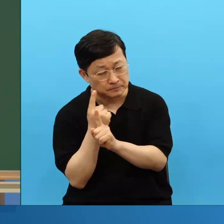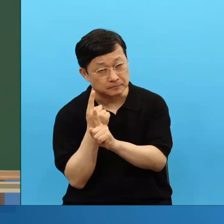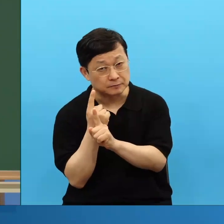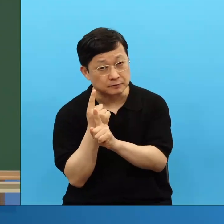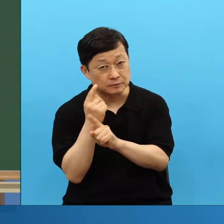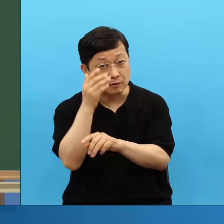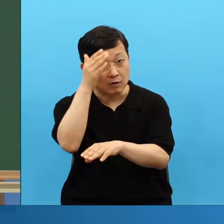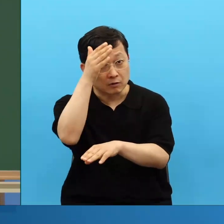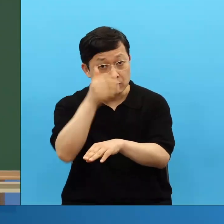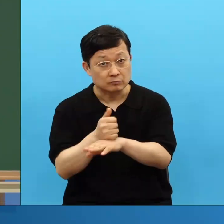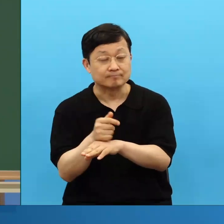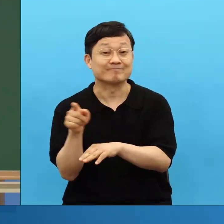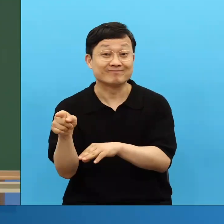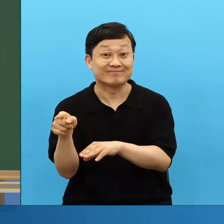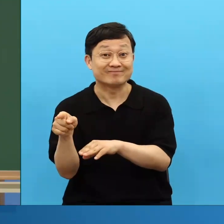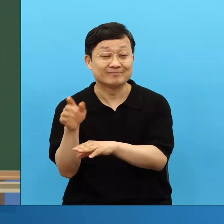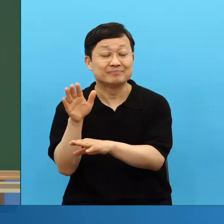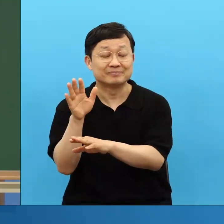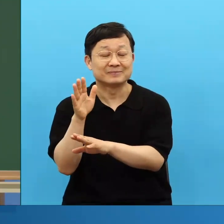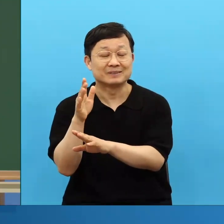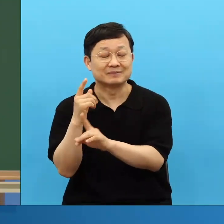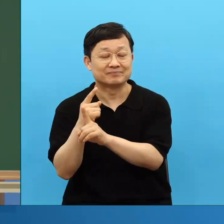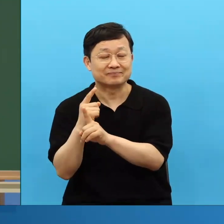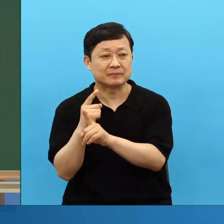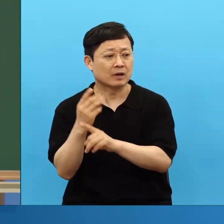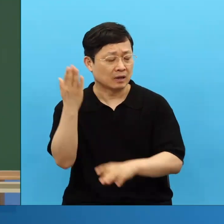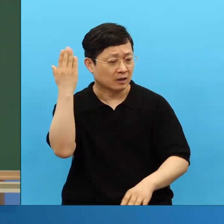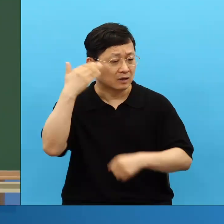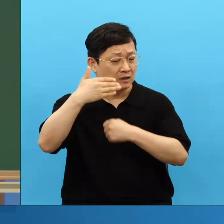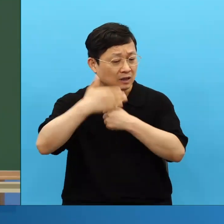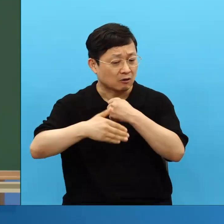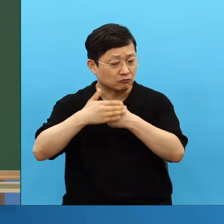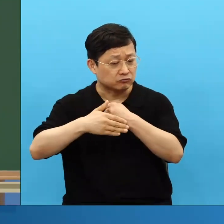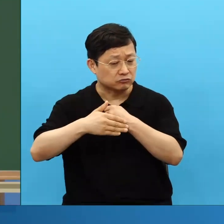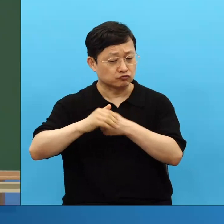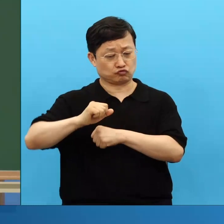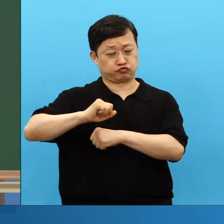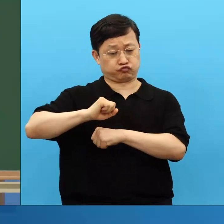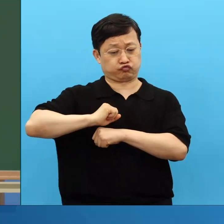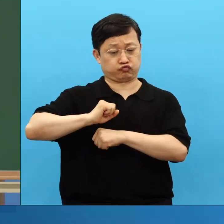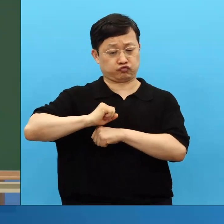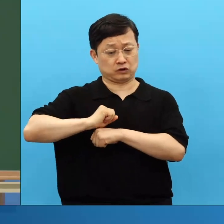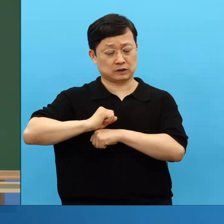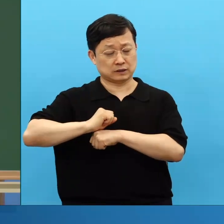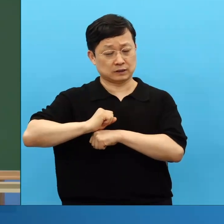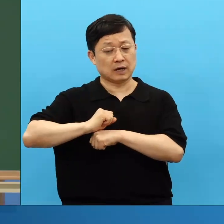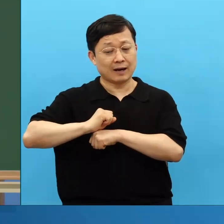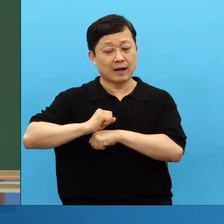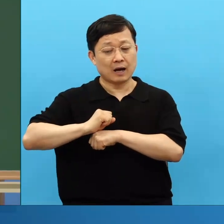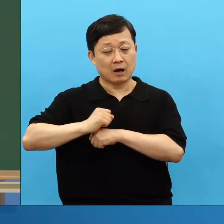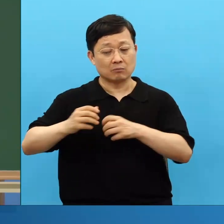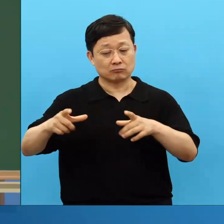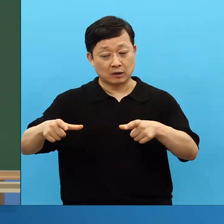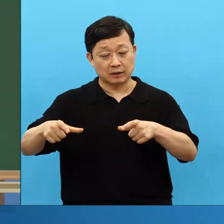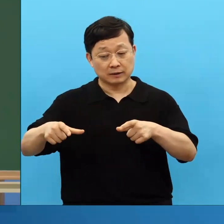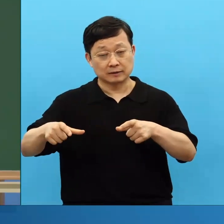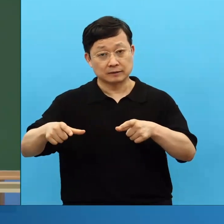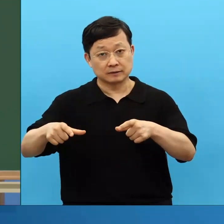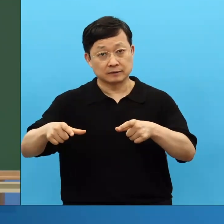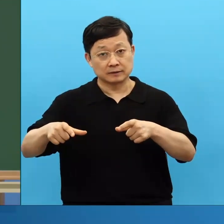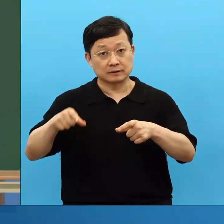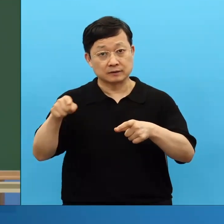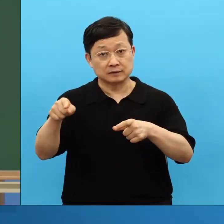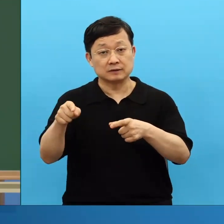저기 대구에 보면 이군 사령부라고 있어요. 군. 그 앞으로 지나가면서 그 친구의 트럭을 제가